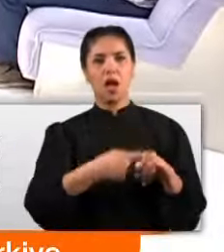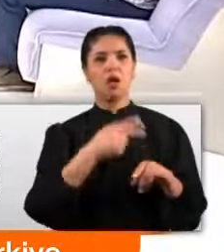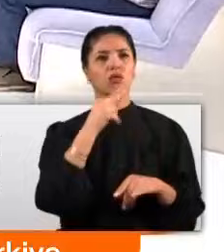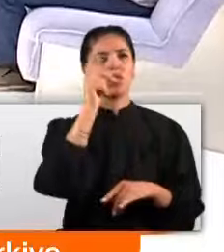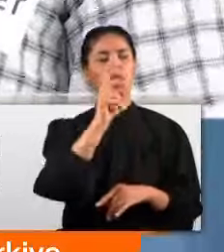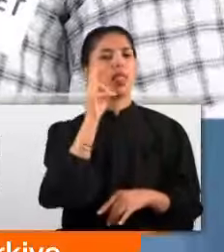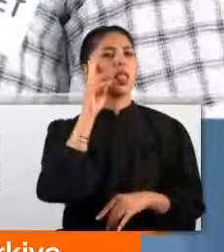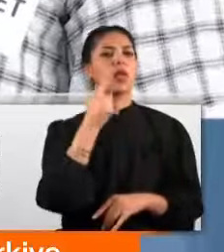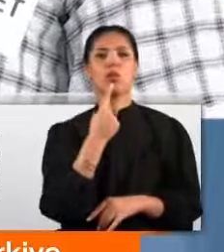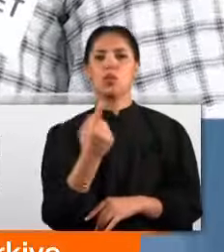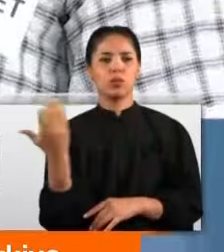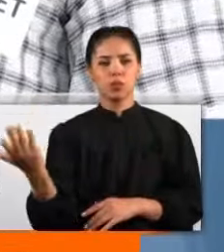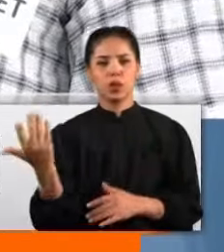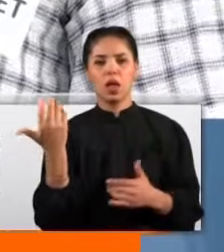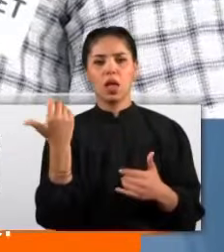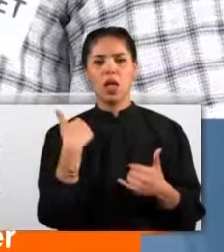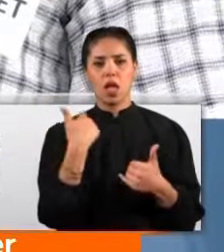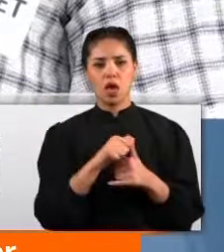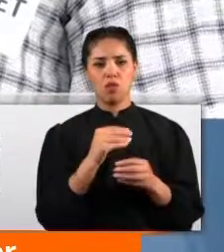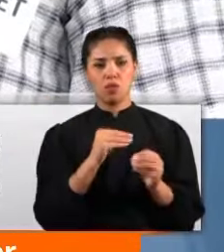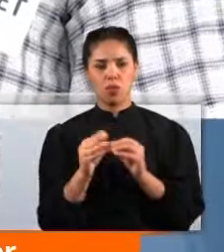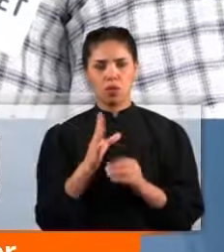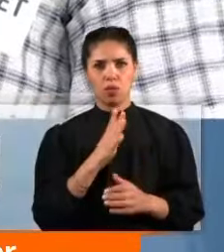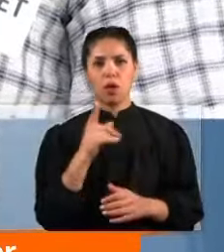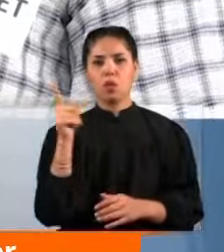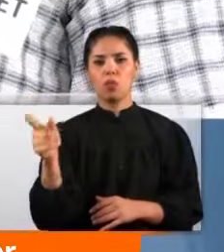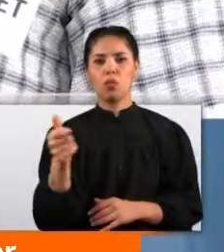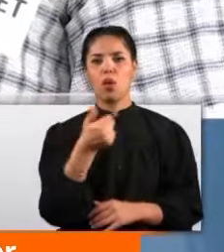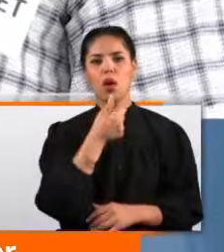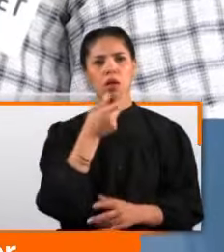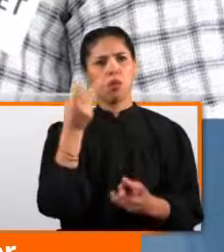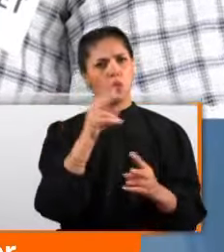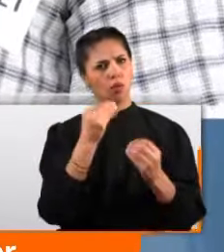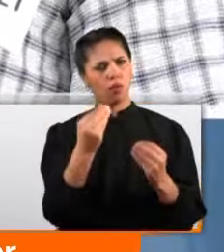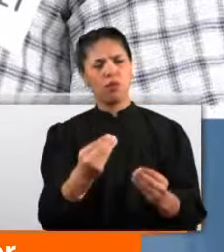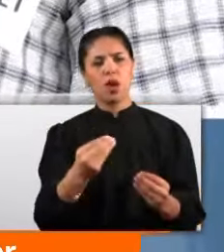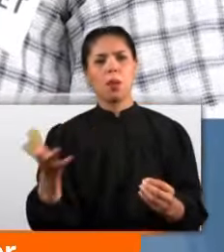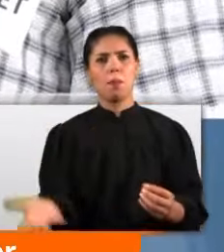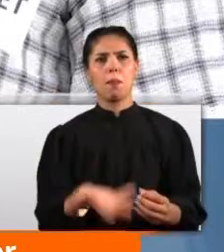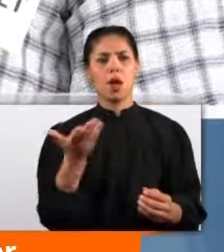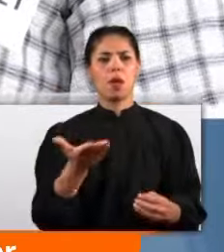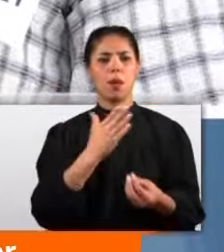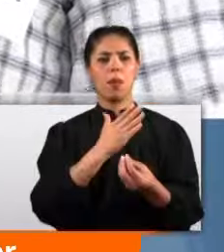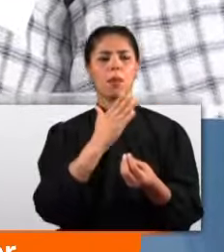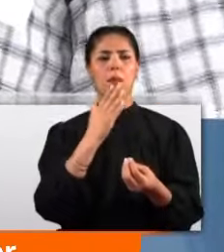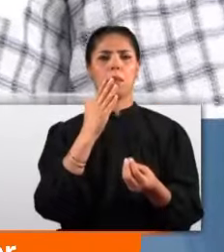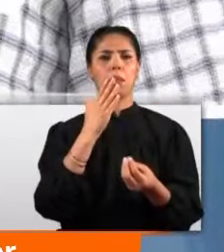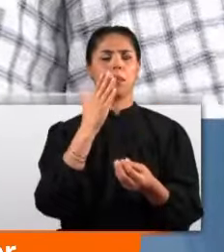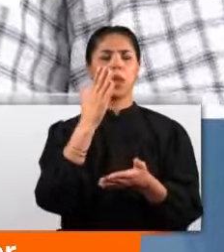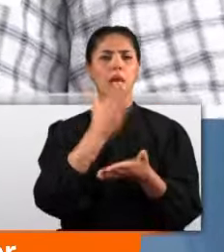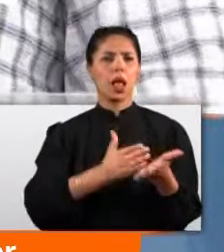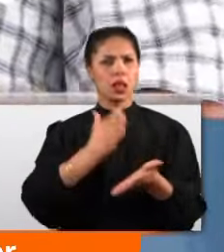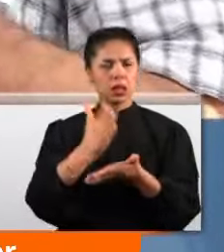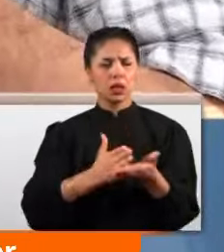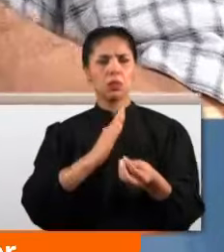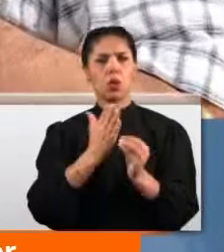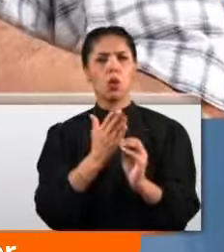tanımadığını söylemiştin. Kocamla problemim olduğunda bu adamı kaldıralım, kıyma makinesine keselim dediğini anlatıyor. Hayır